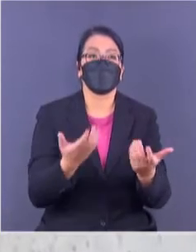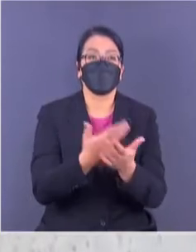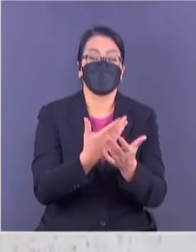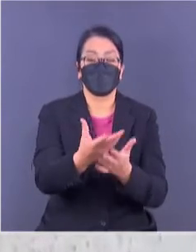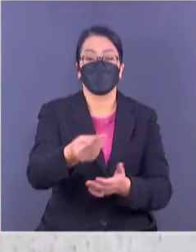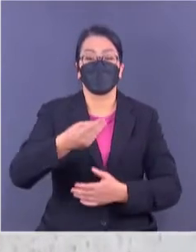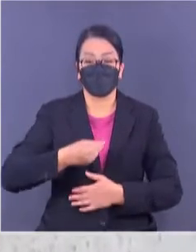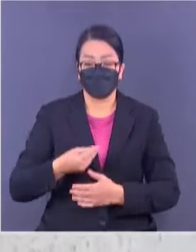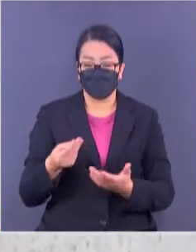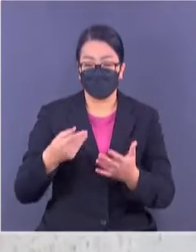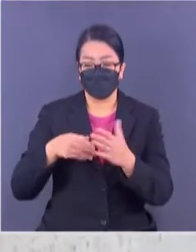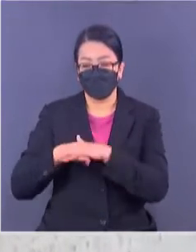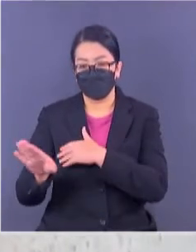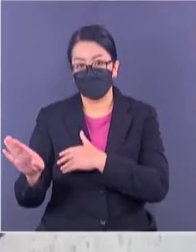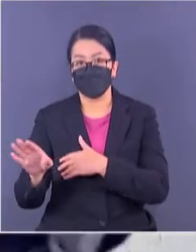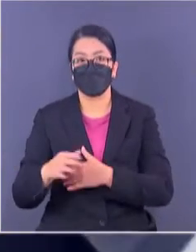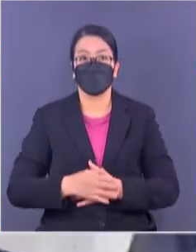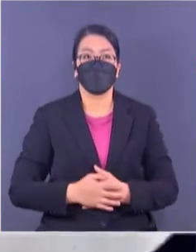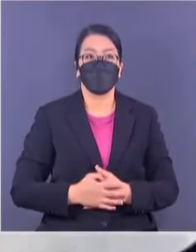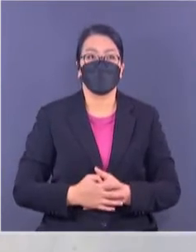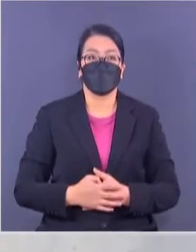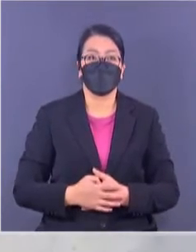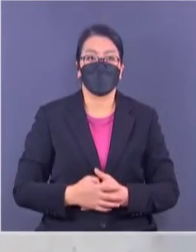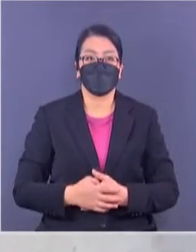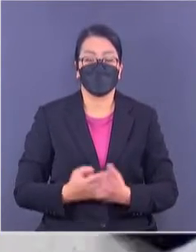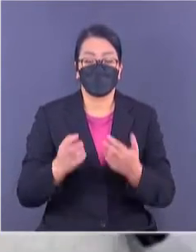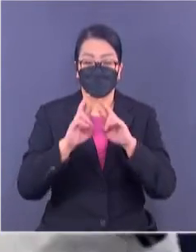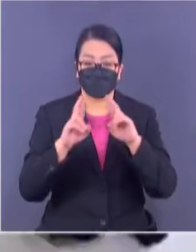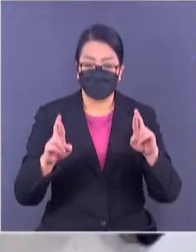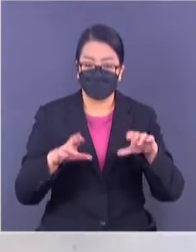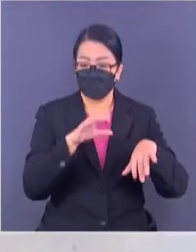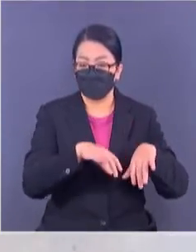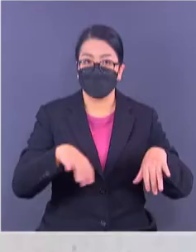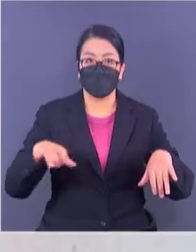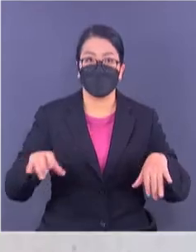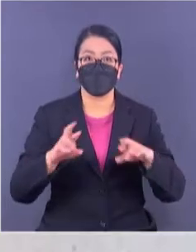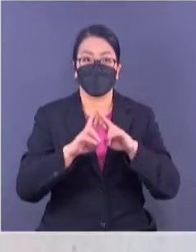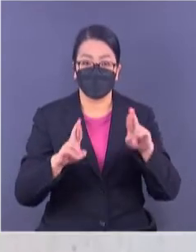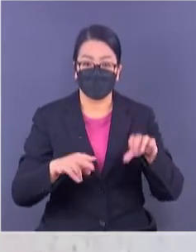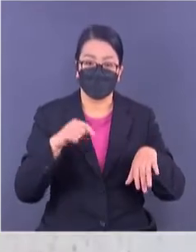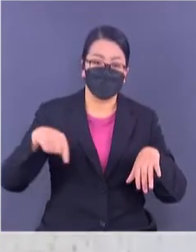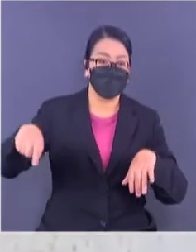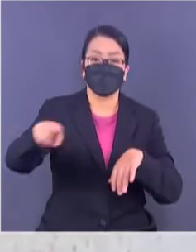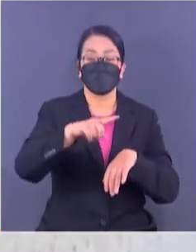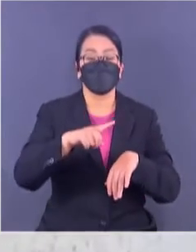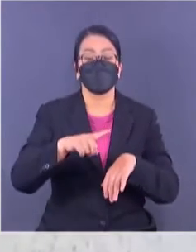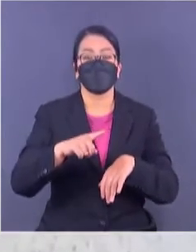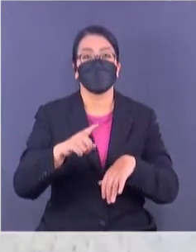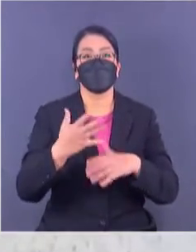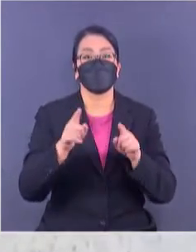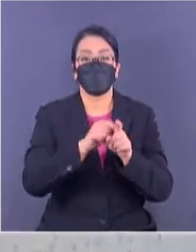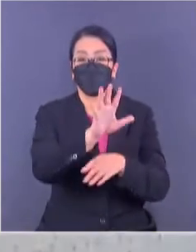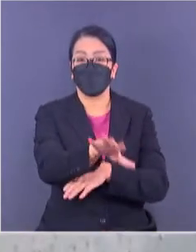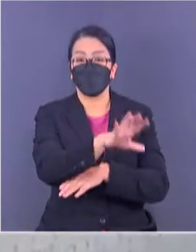อนแล้วก็ชิ่งหลบหนีไปครับโอ้โหตั้งแต่ร้านริมทางยันนู่นเลยครับร้านในห้างโดนหมดครับนี่กล้องวงจ